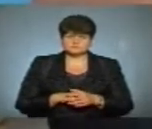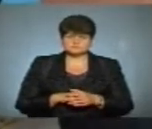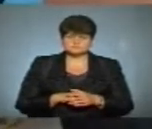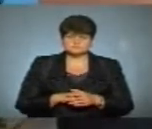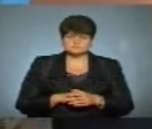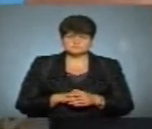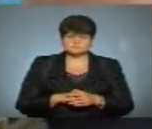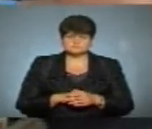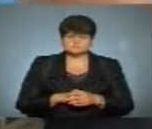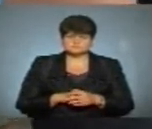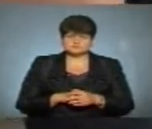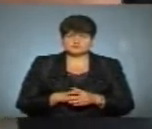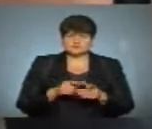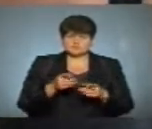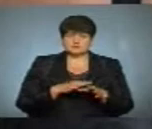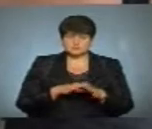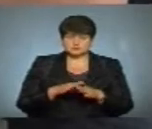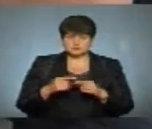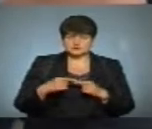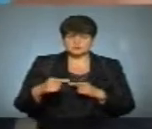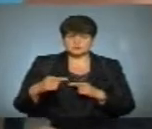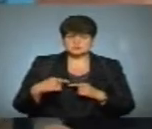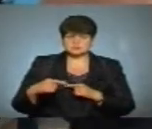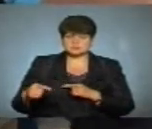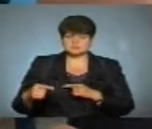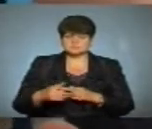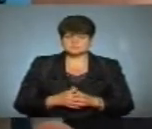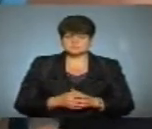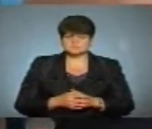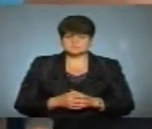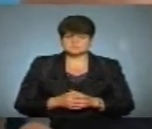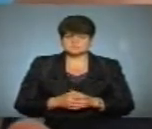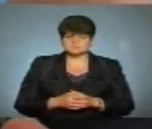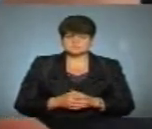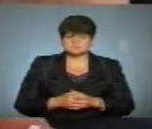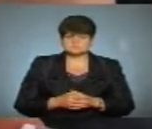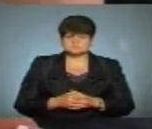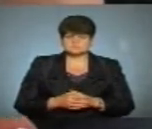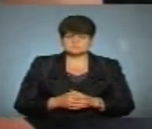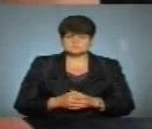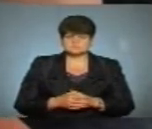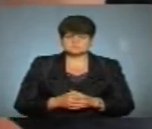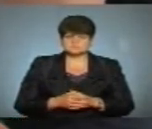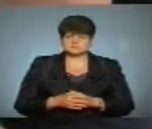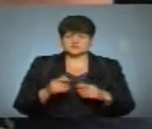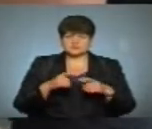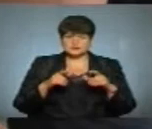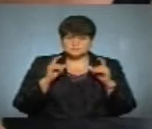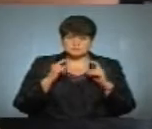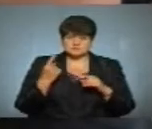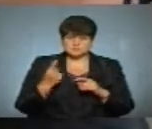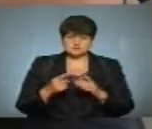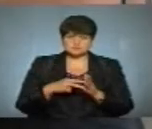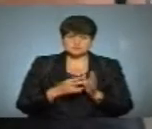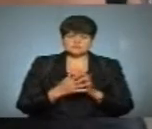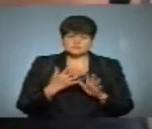Якщо стоїте в черзі, то якось дотримуєтеся вже дистанції? Пані, що? Відніміть маску, по-перше, стоїте в